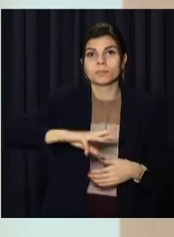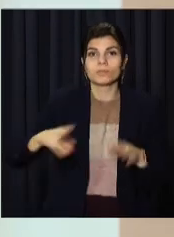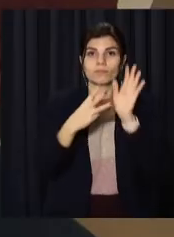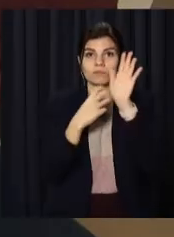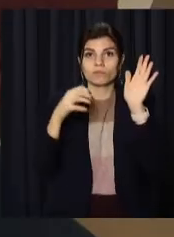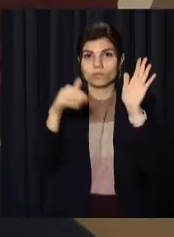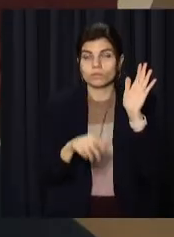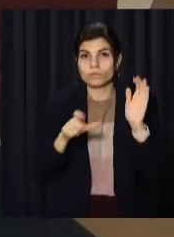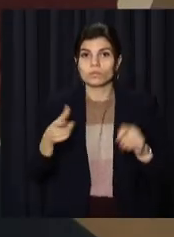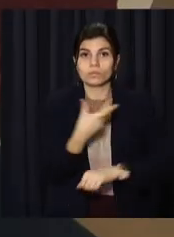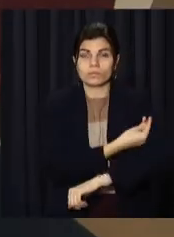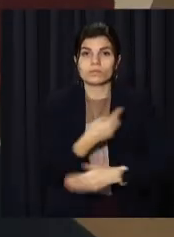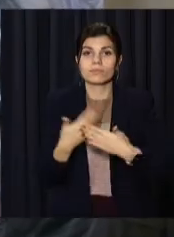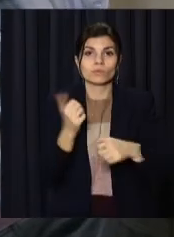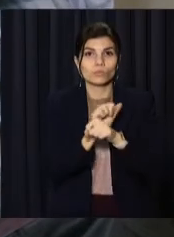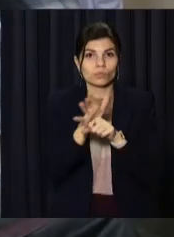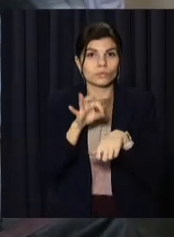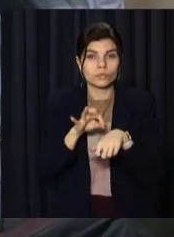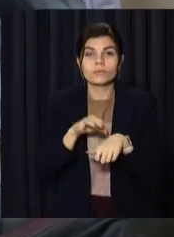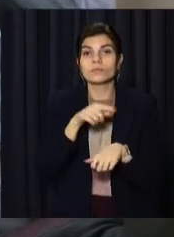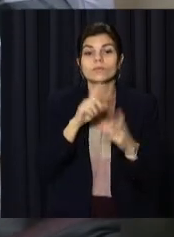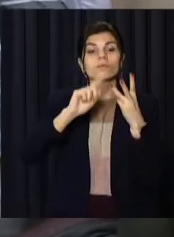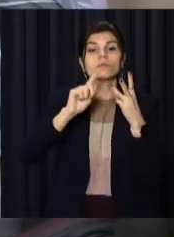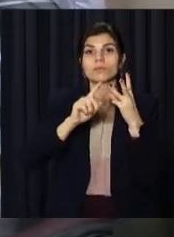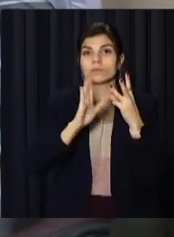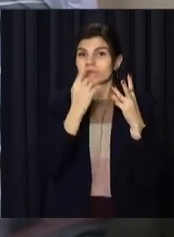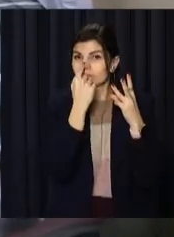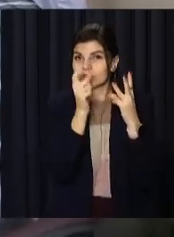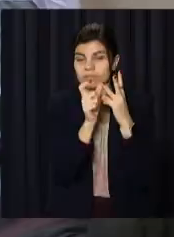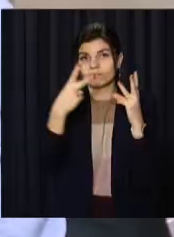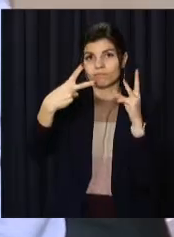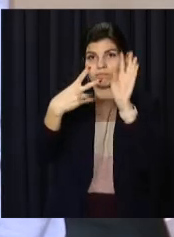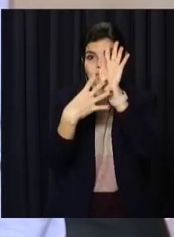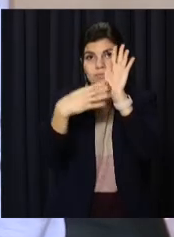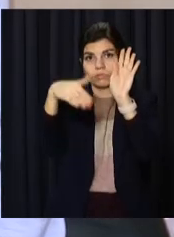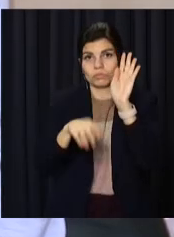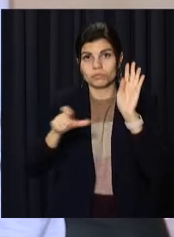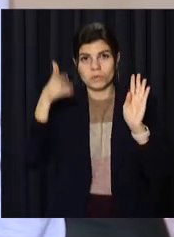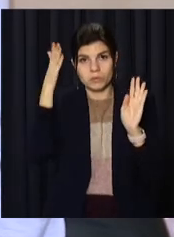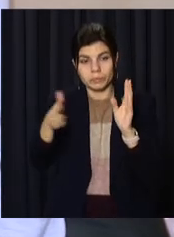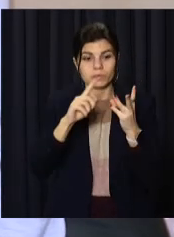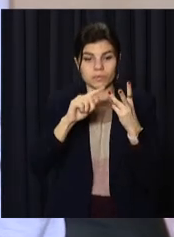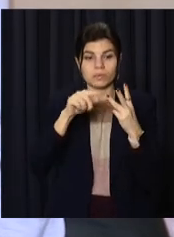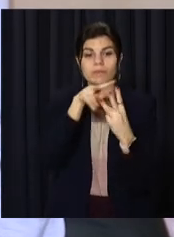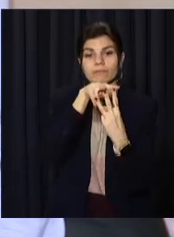мільйони 800 тисяч щеплень від коронавірусу. З них бустерну дозу отримали 29 тисяч людей.